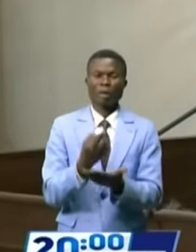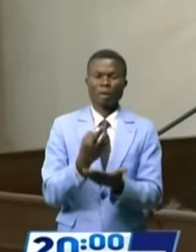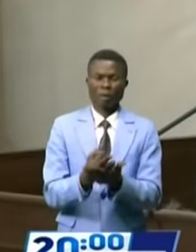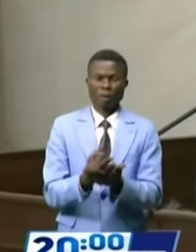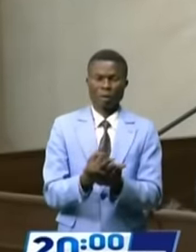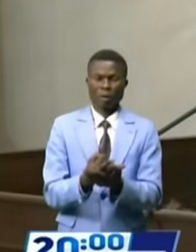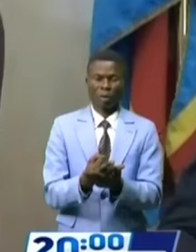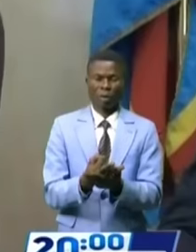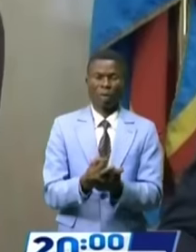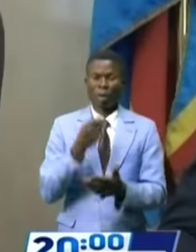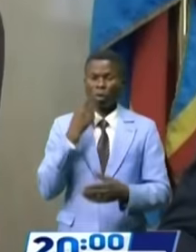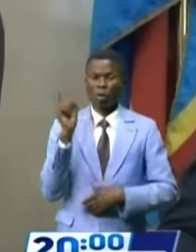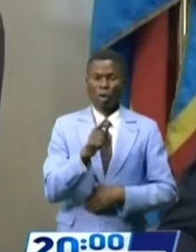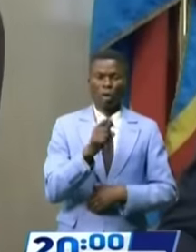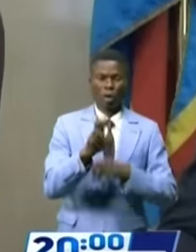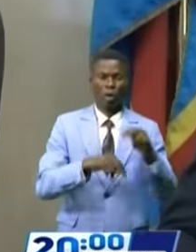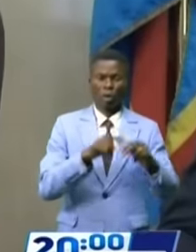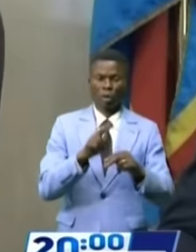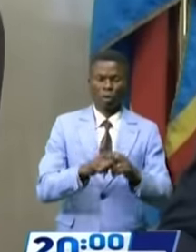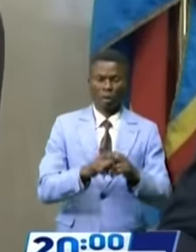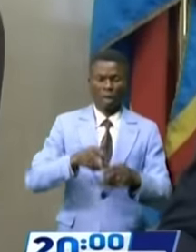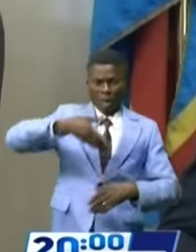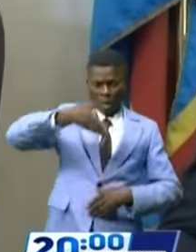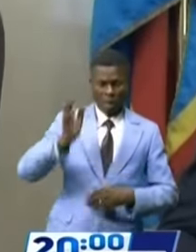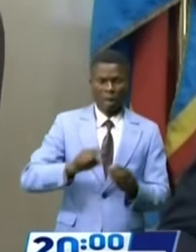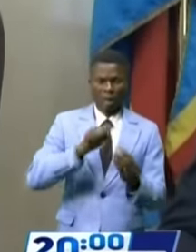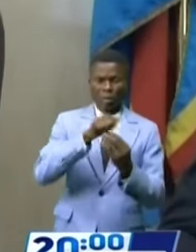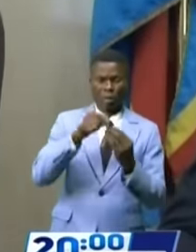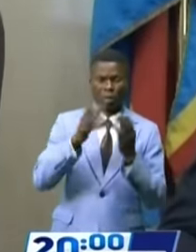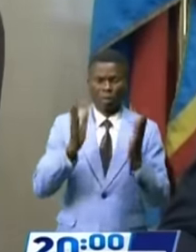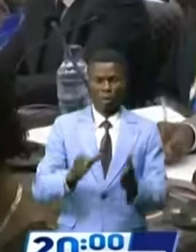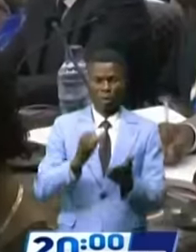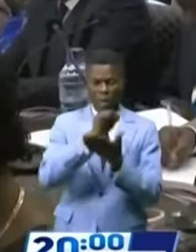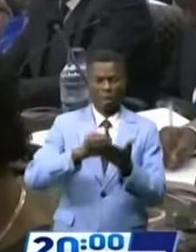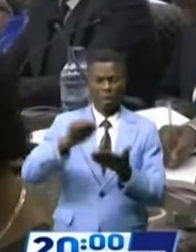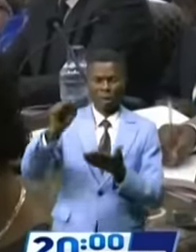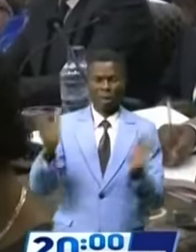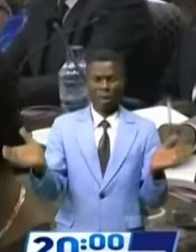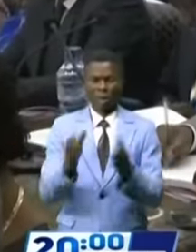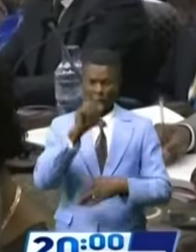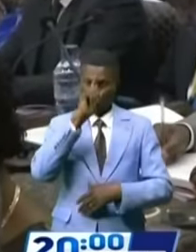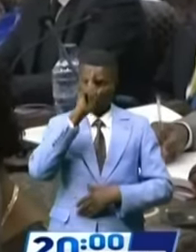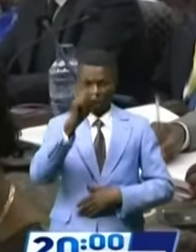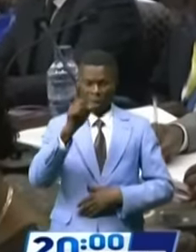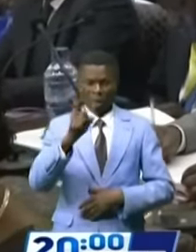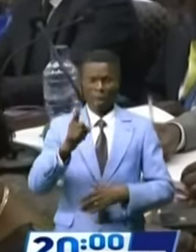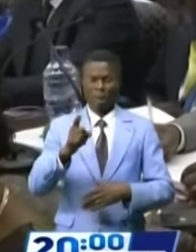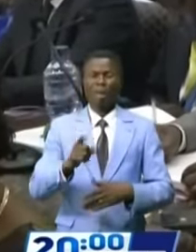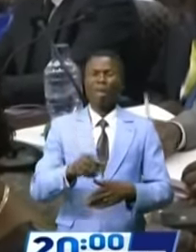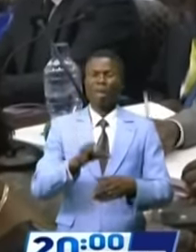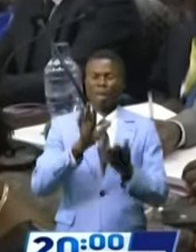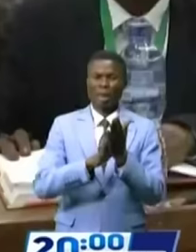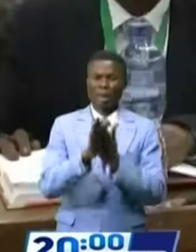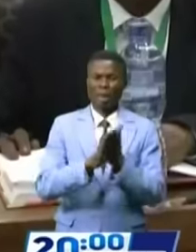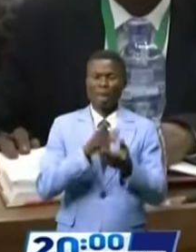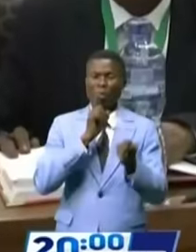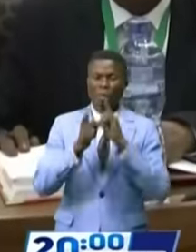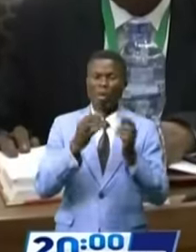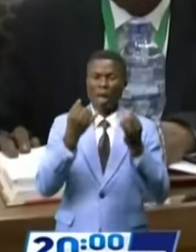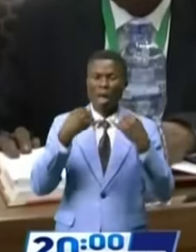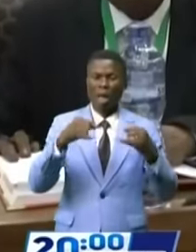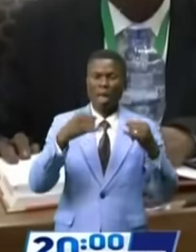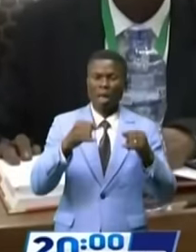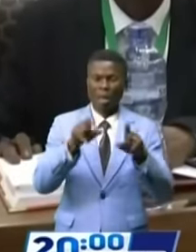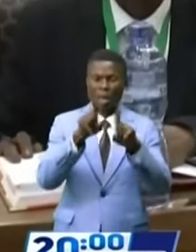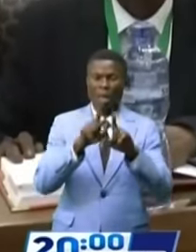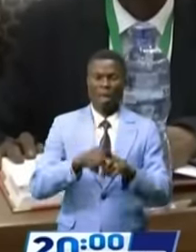et l'Ordre national des experts comptables, le séminaire de renforcement de capacité a privilégié les échanges d'informations et